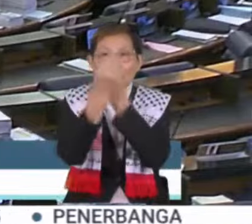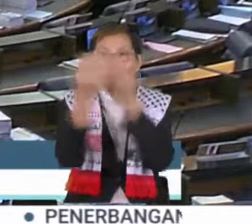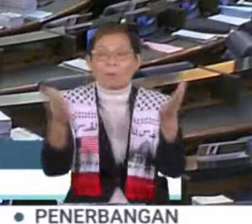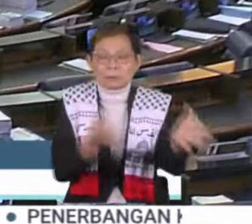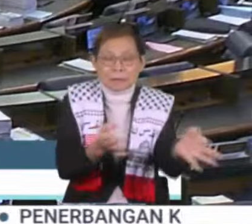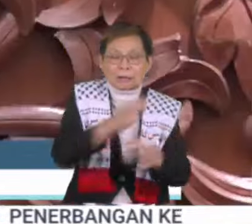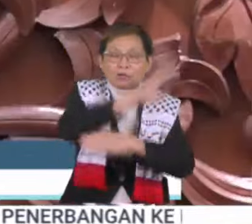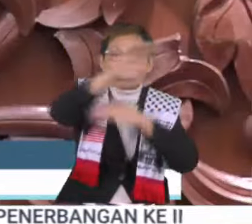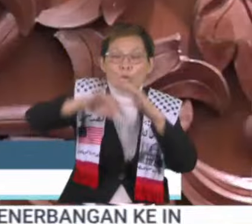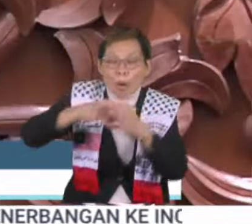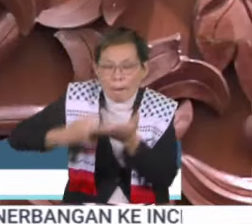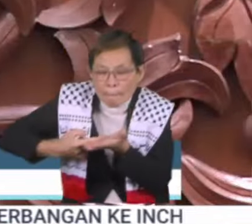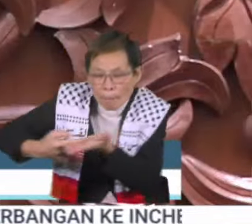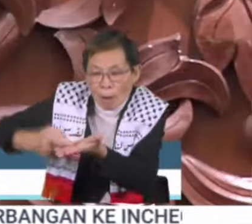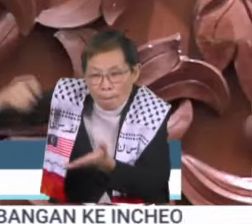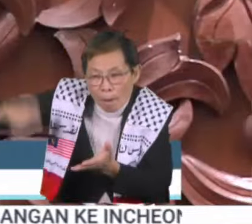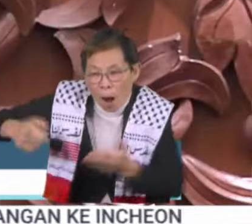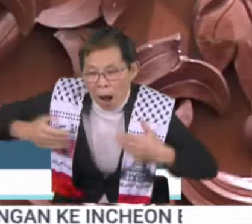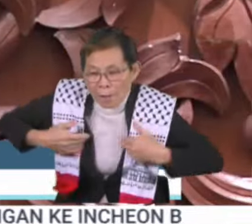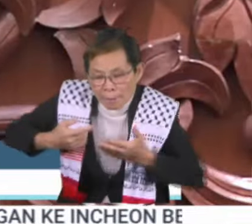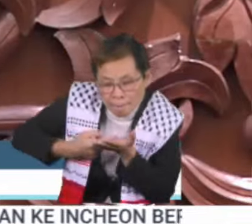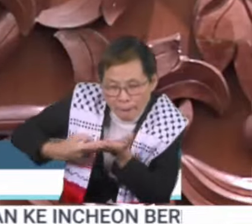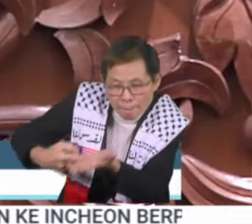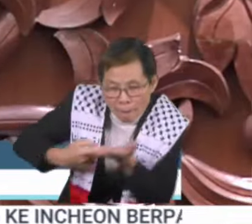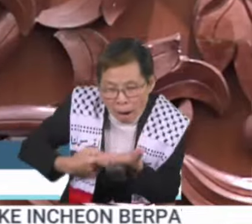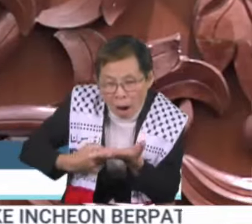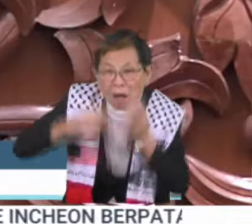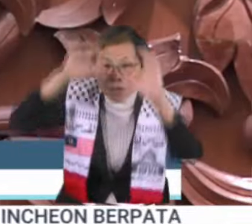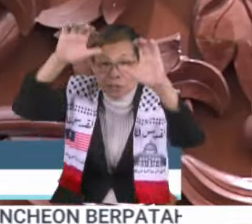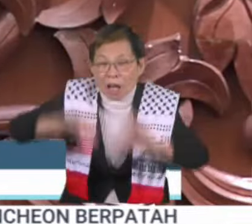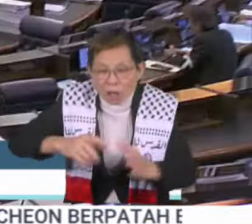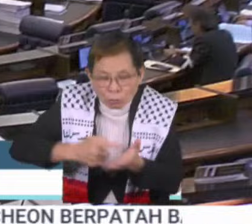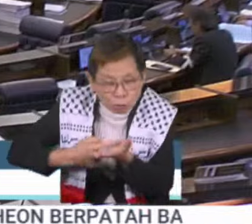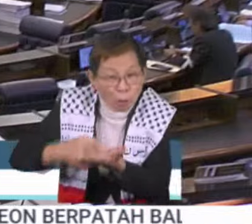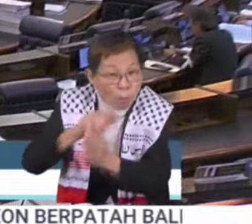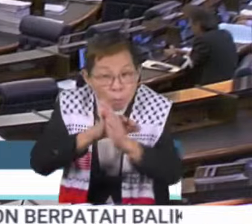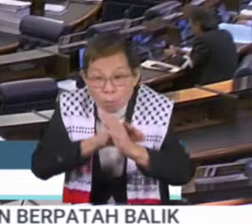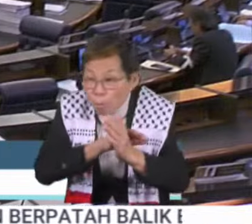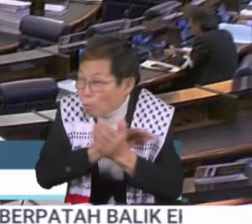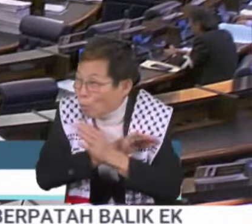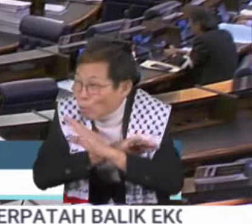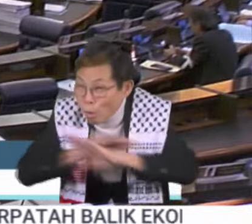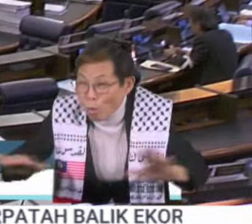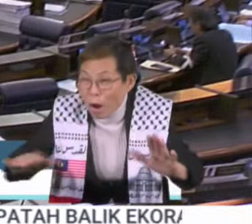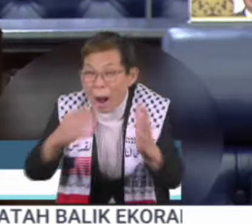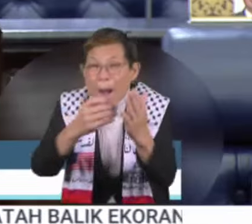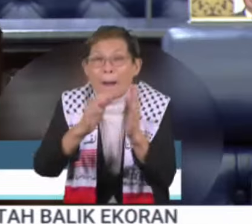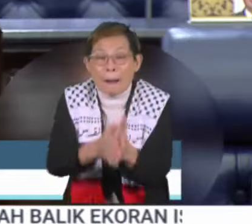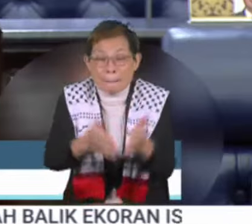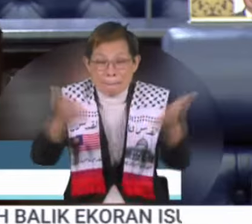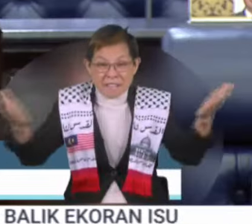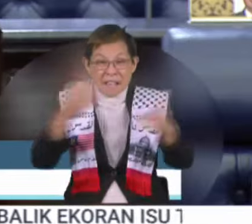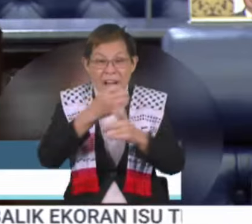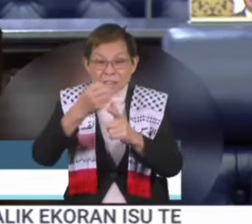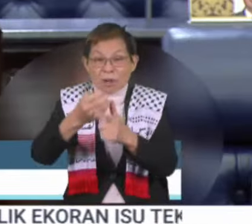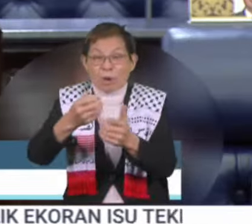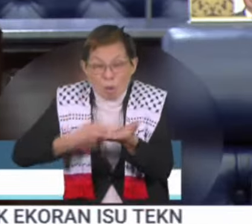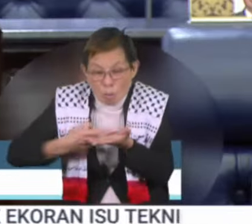Jelasnya, keseluruhan perbincangan perlu diadakan melalui saluran rundingan, sebaliknya bukan menerusi media atau perbincangan terbuka.